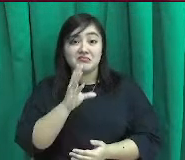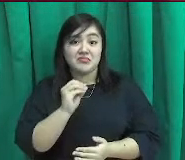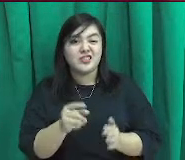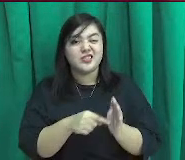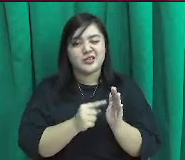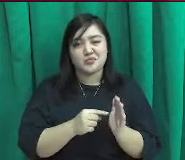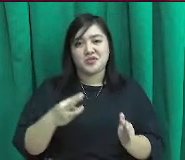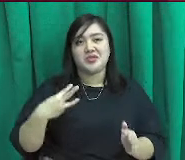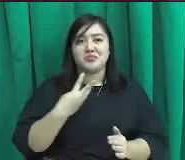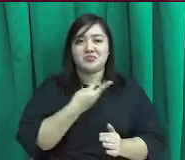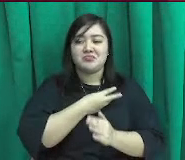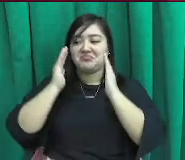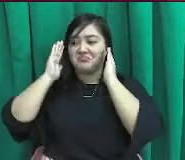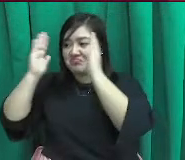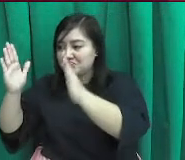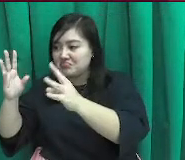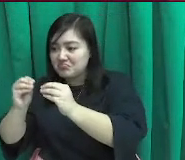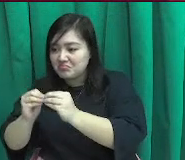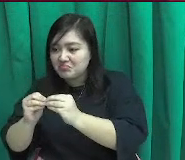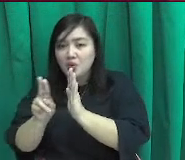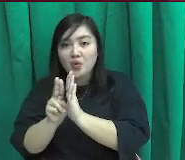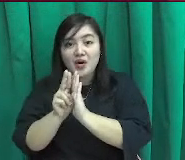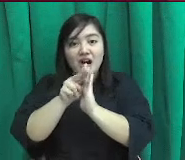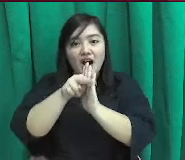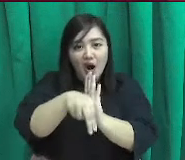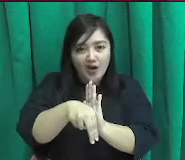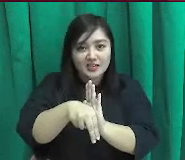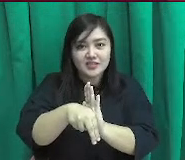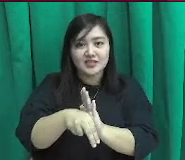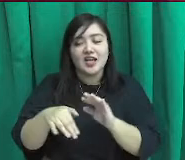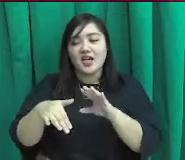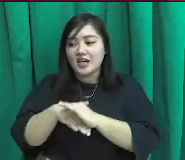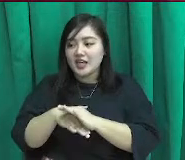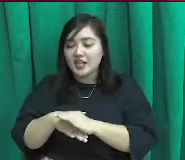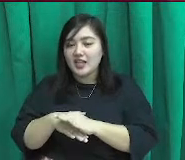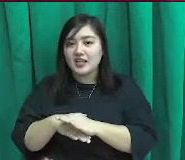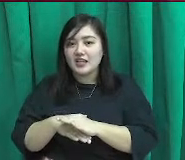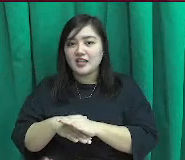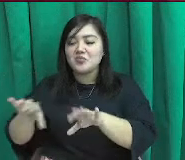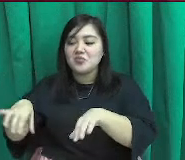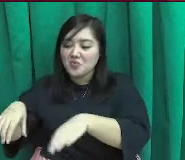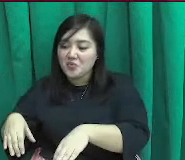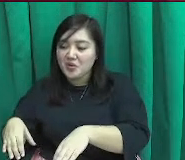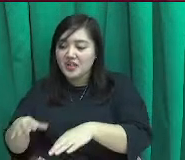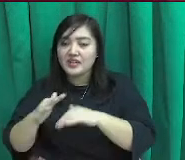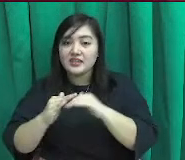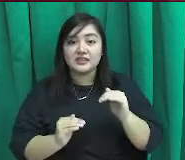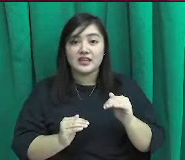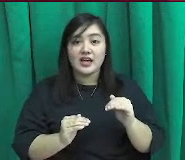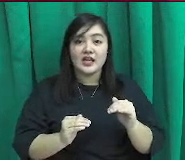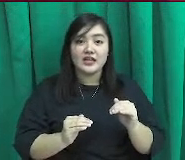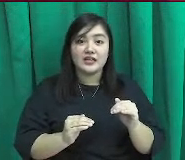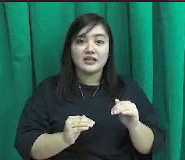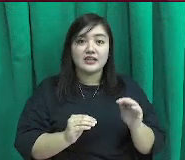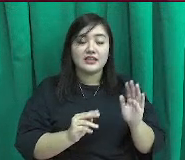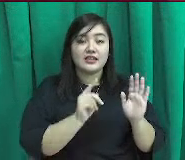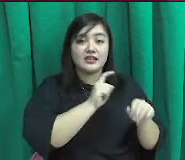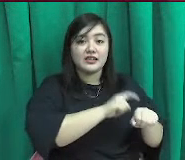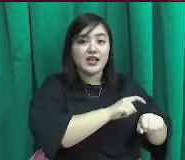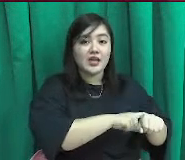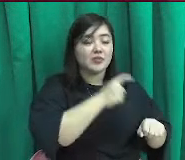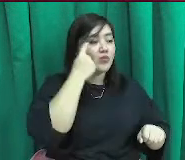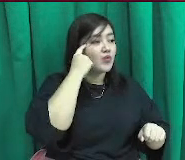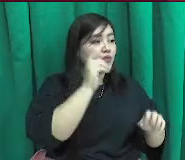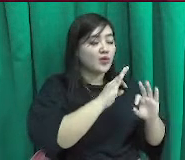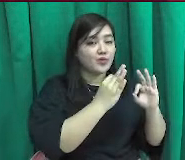po ako? Tama Amen. Po ba tayo dyan? Nagkakamali po ba tayo dyan? You see? Now, the question, yung pangalawa niyo pong tanong,